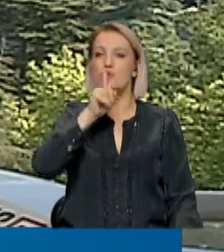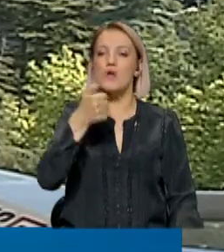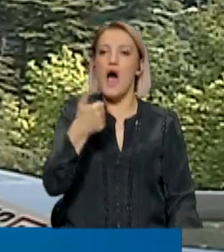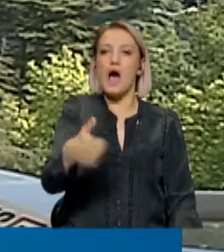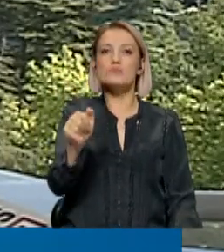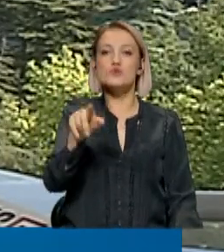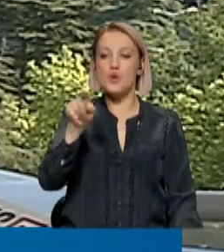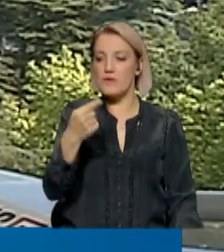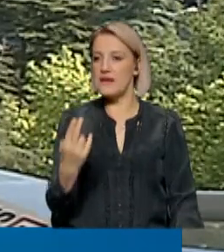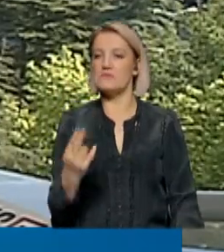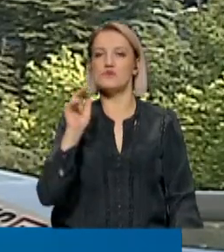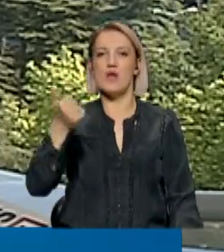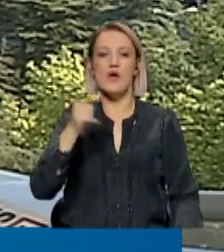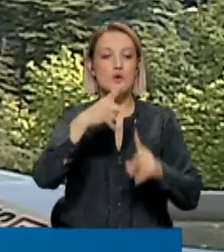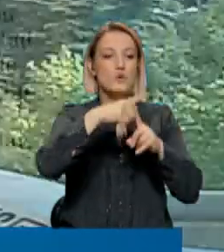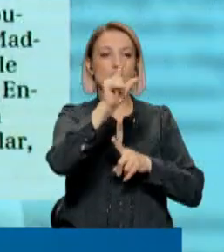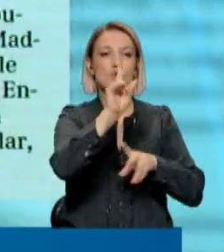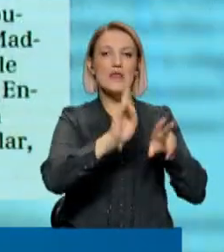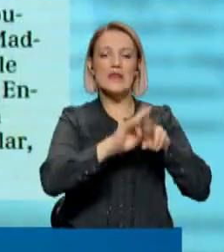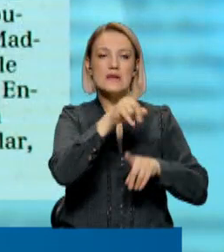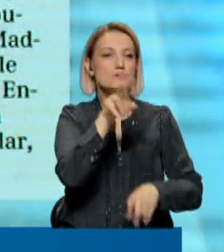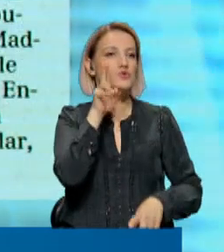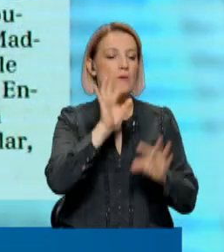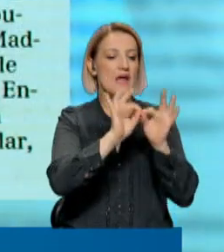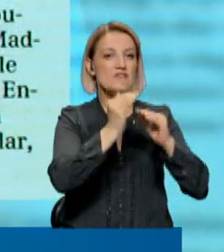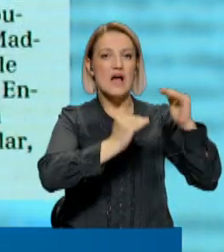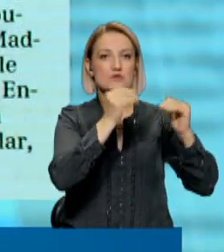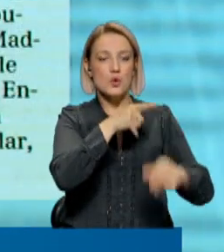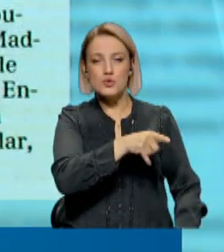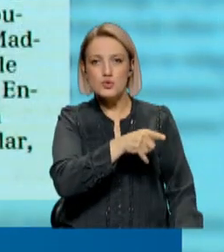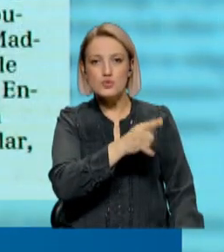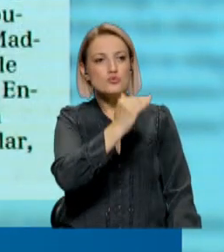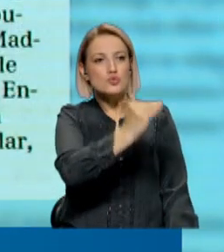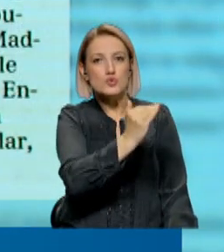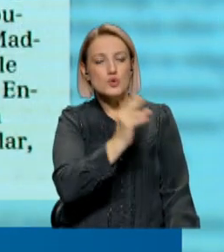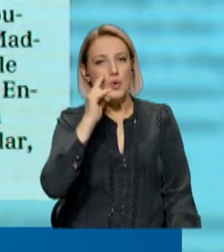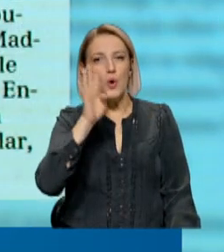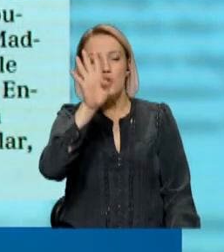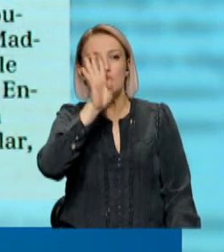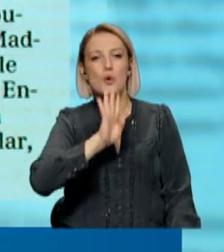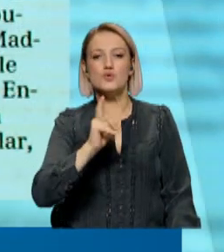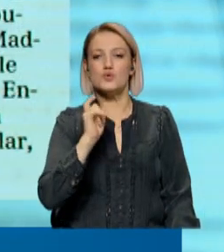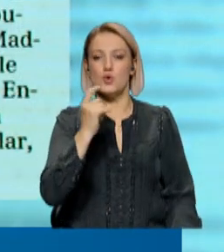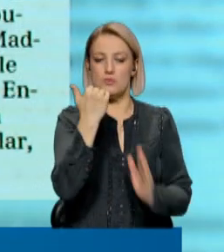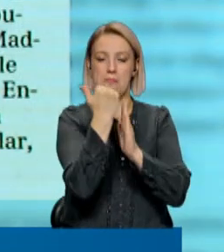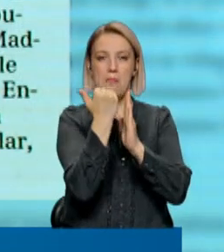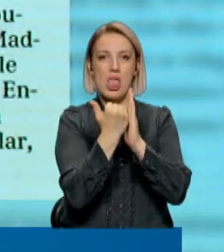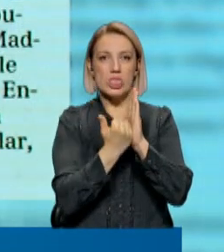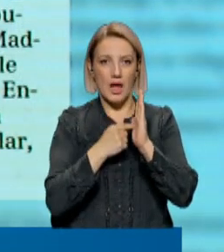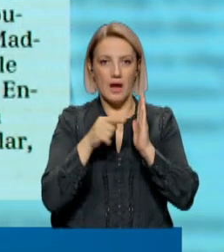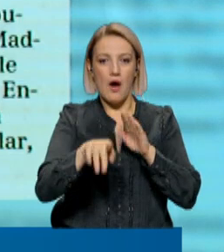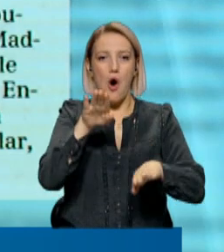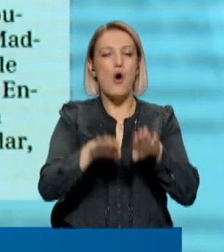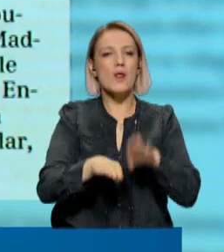%160,76. TÜİK'in son enflasyon verilerini düşük bulan ekonomistler 409 madde içeren madde sepeti ve